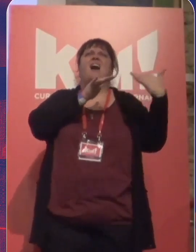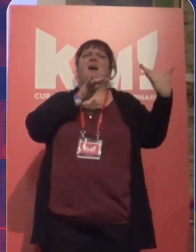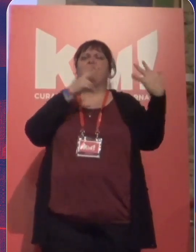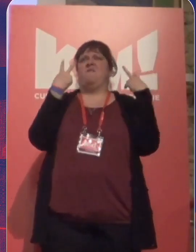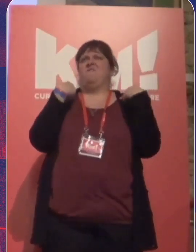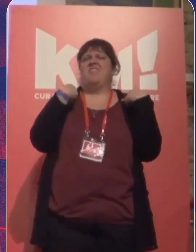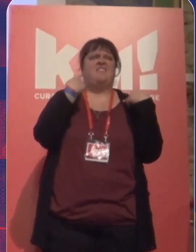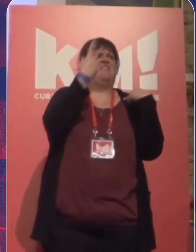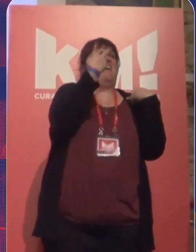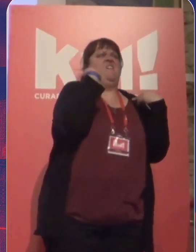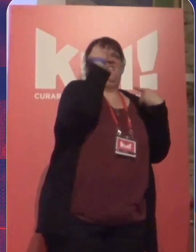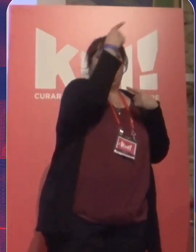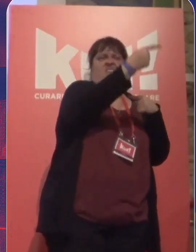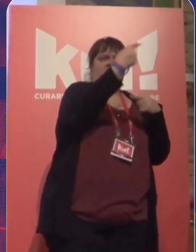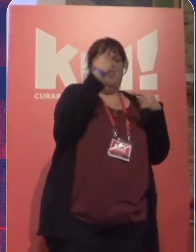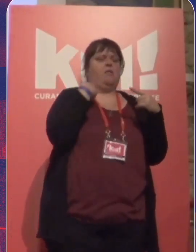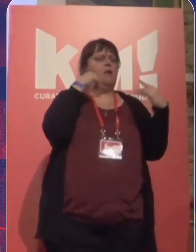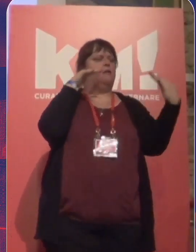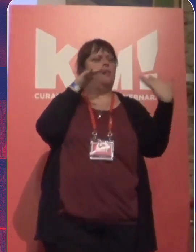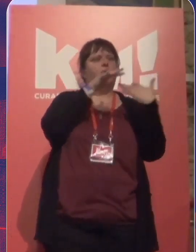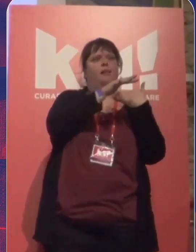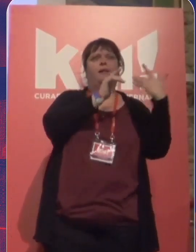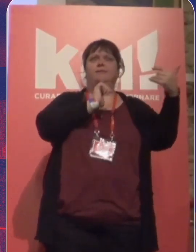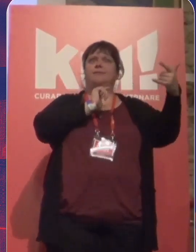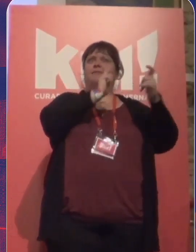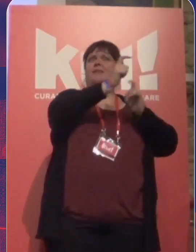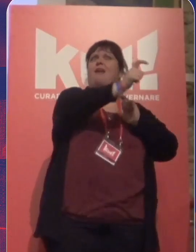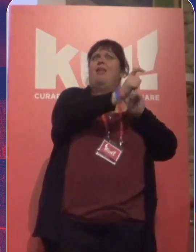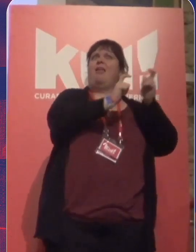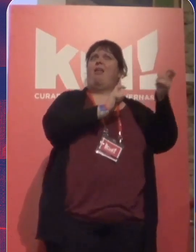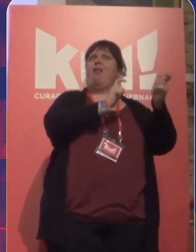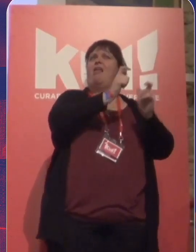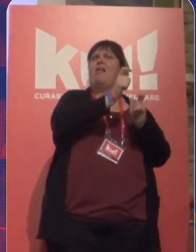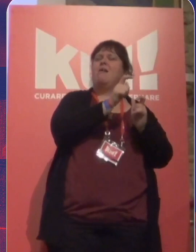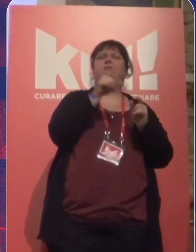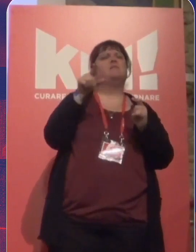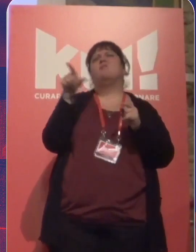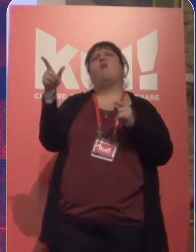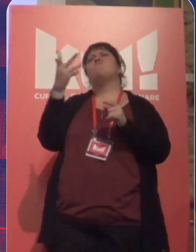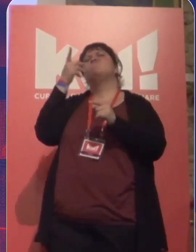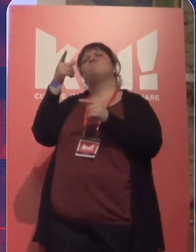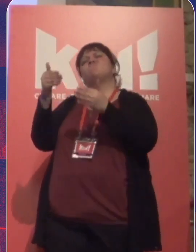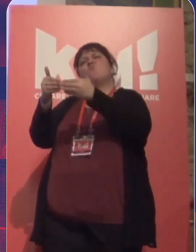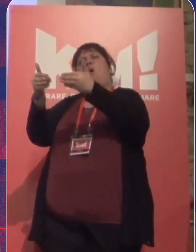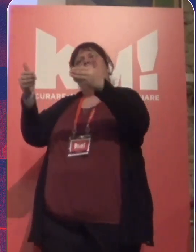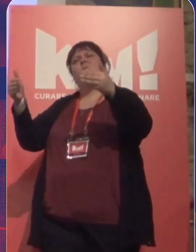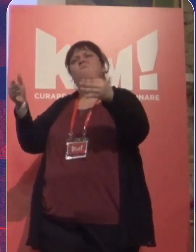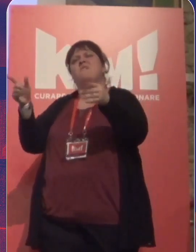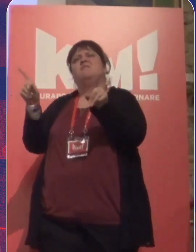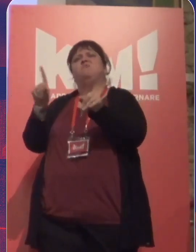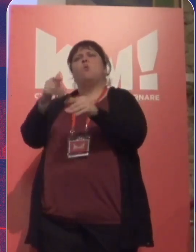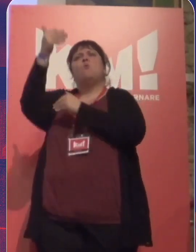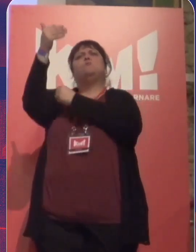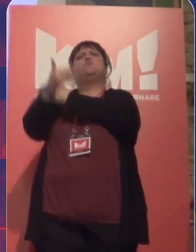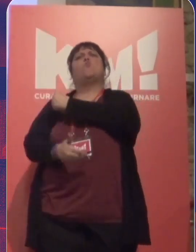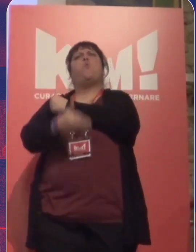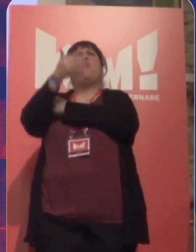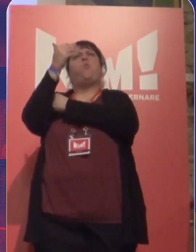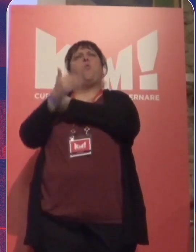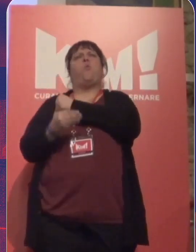ma il confine come appunto scudo rispetto rispetto alla vita l'odio la